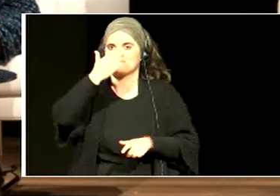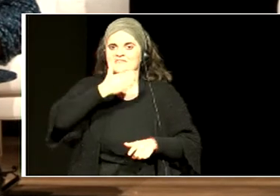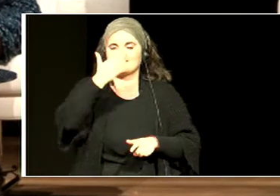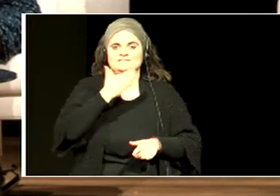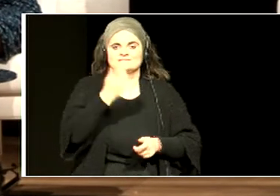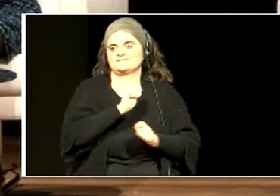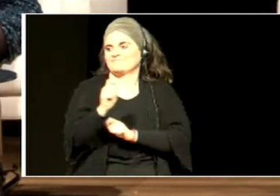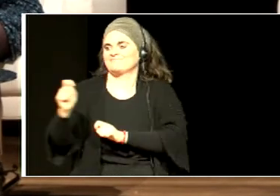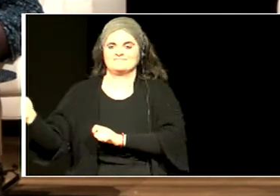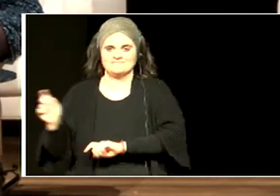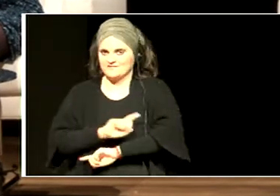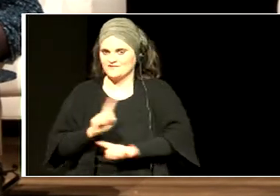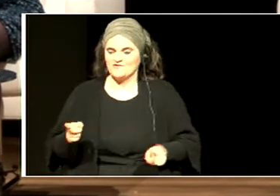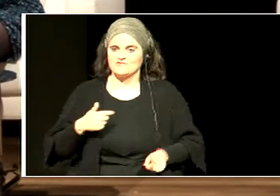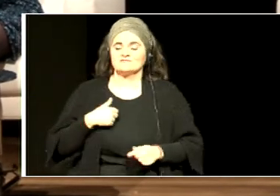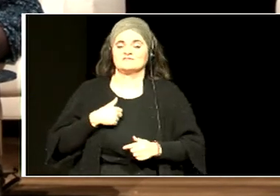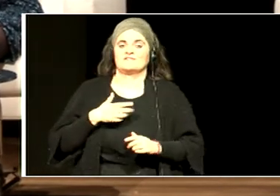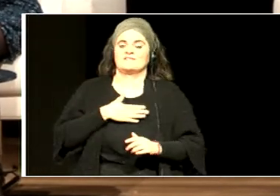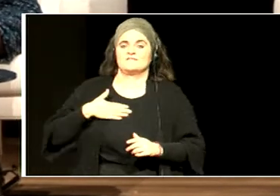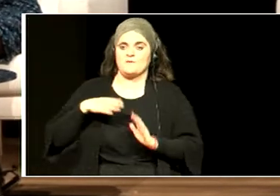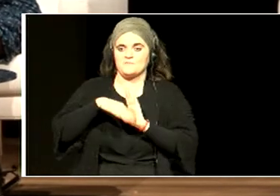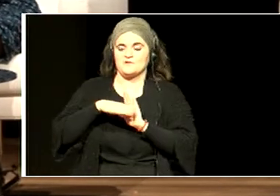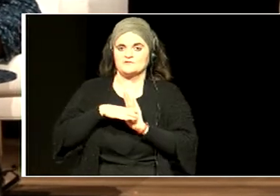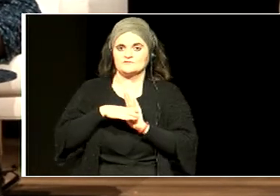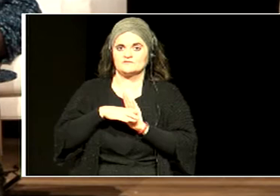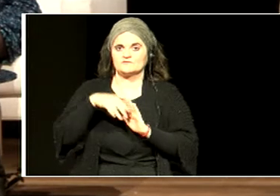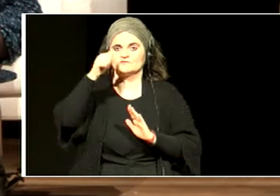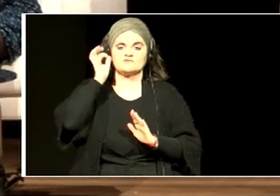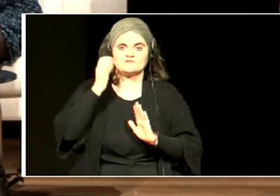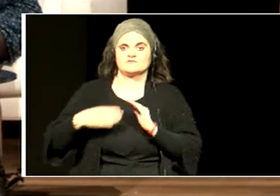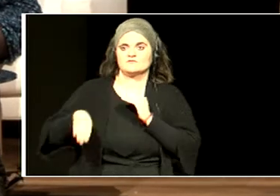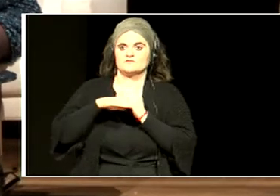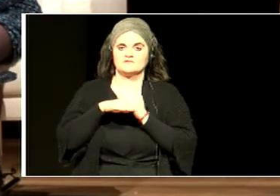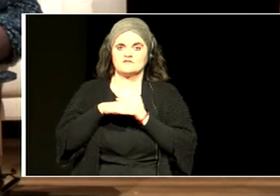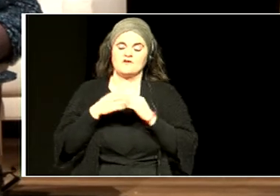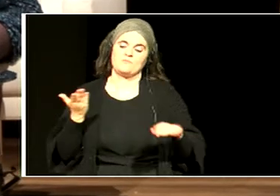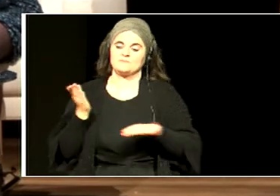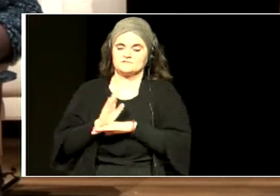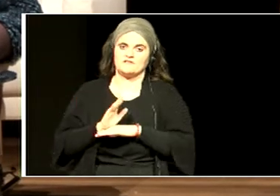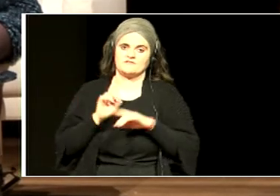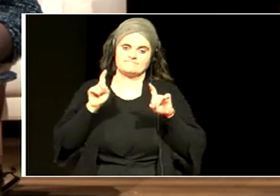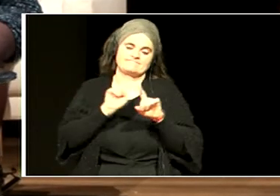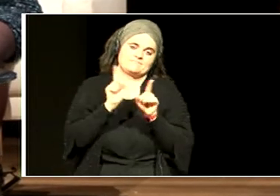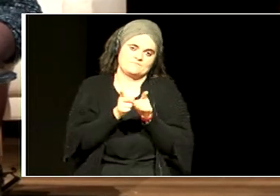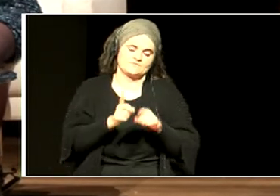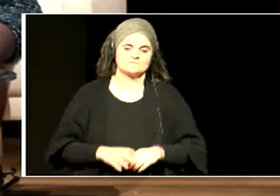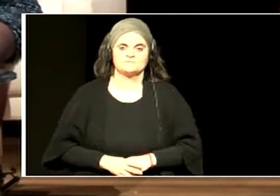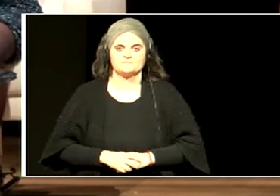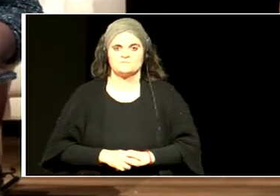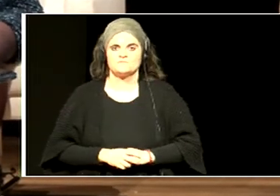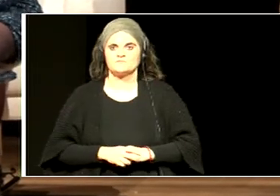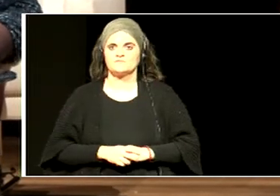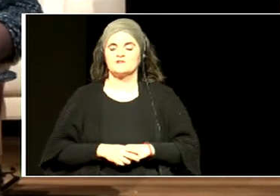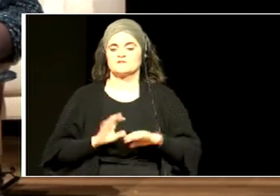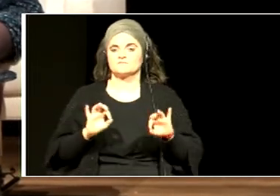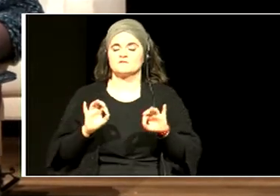da gure ezkidetza proiektuaren inguruan, solas aldi txiki bat edo aurkezpen txiki bat egitea, bai?